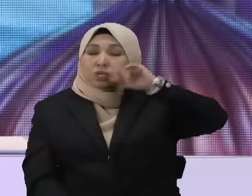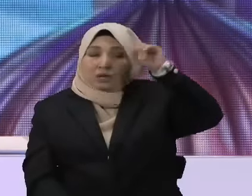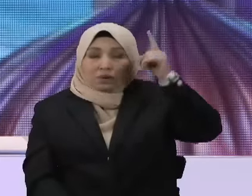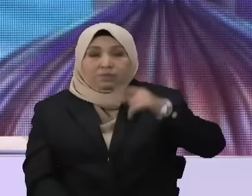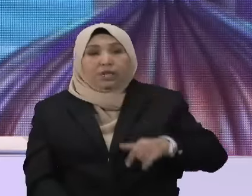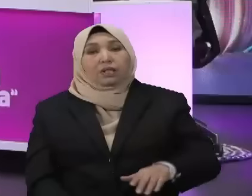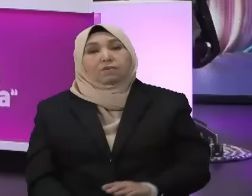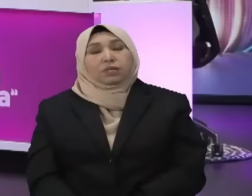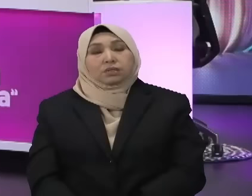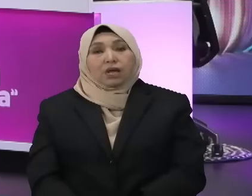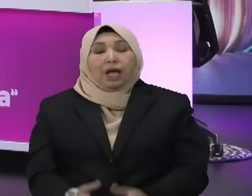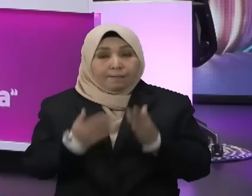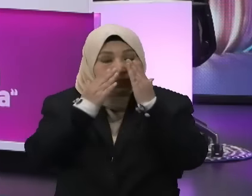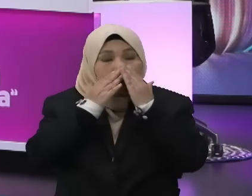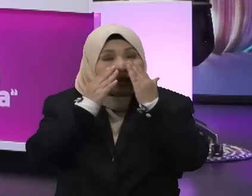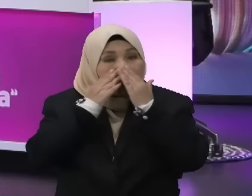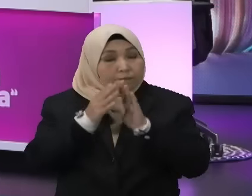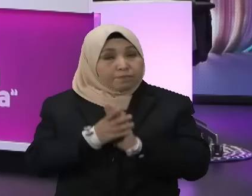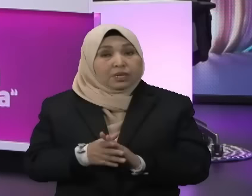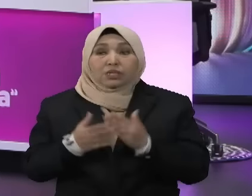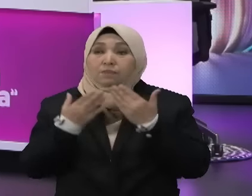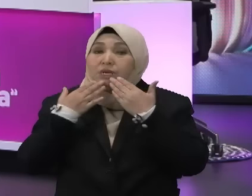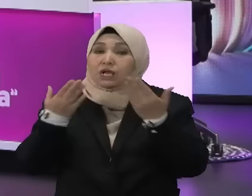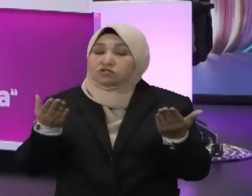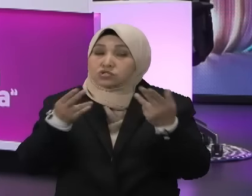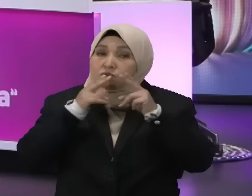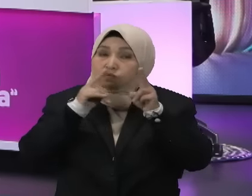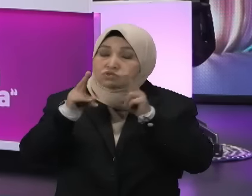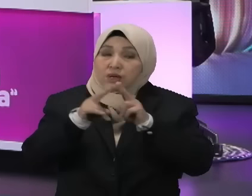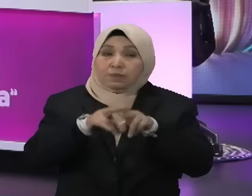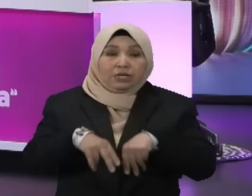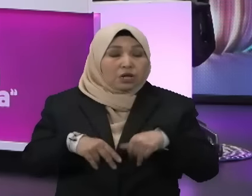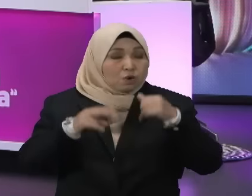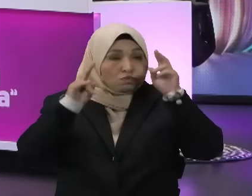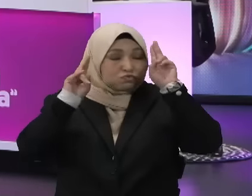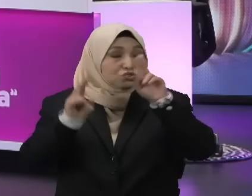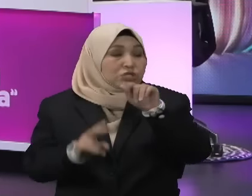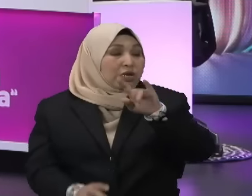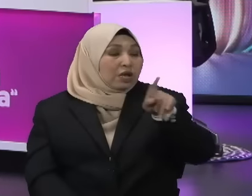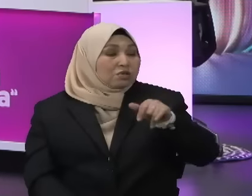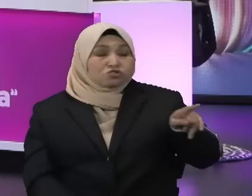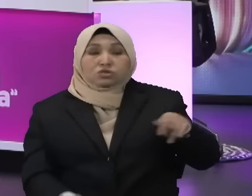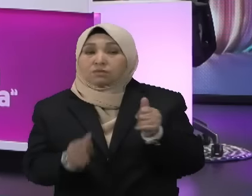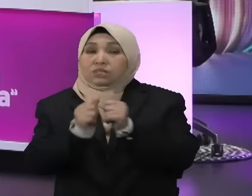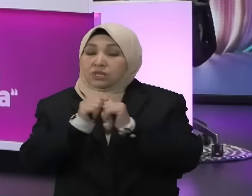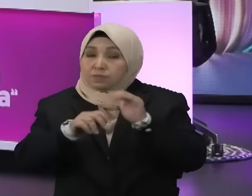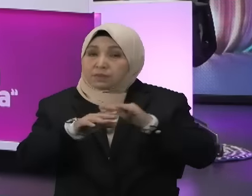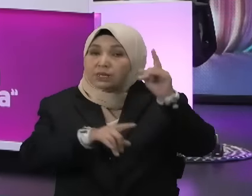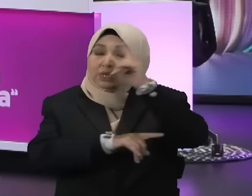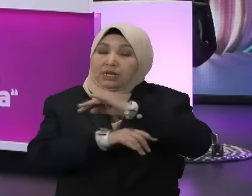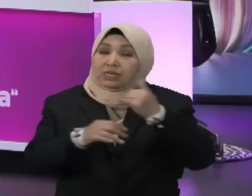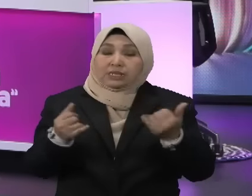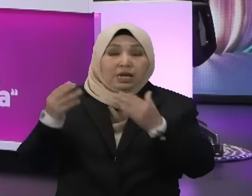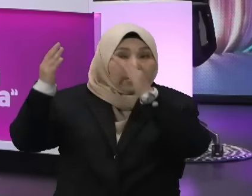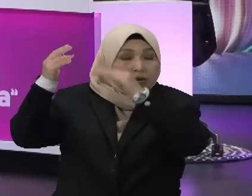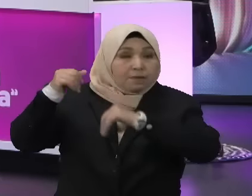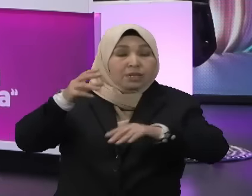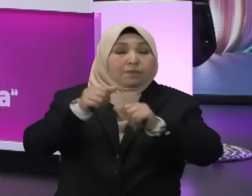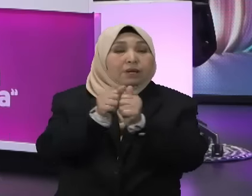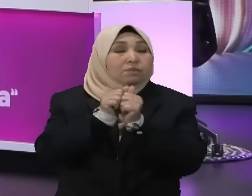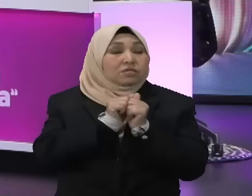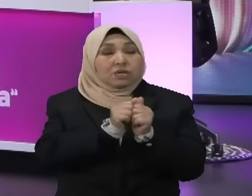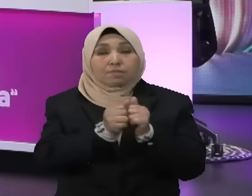تقبل الله Amin amin ya rabbal alamin. Terima kasih diucapkan kepada Fadil Ustaz Aizat Shimir bersama pada hari ini ya, dan harapnya dapat lagi bersama